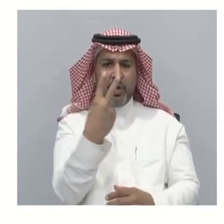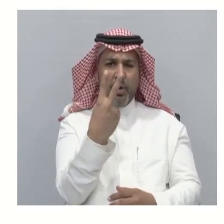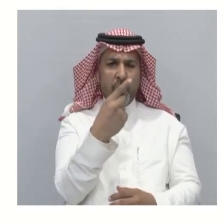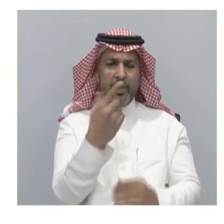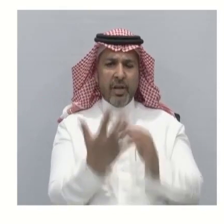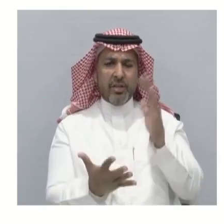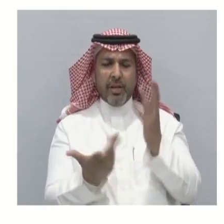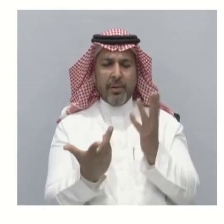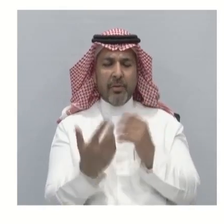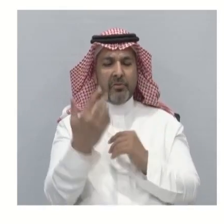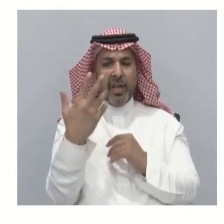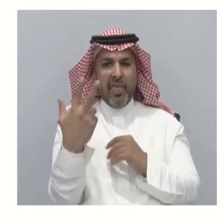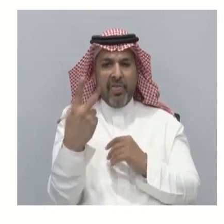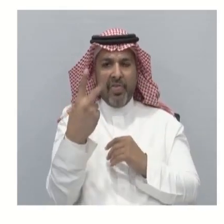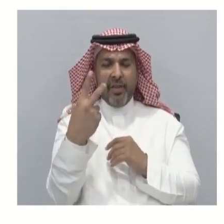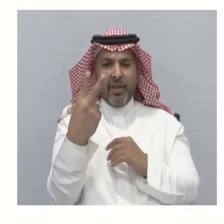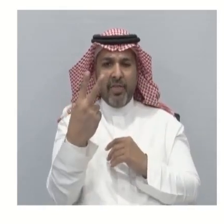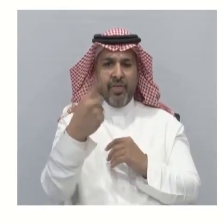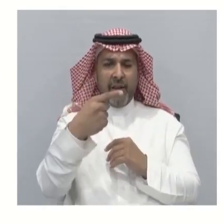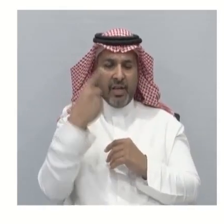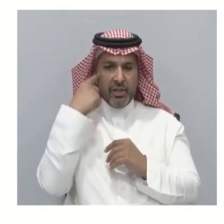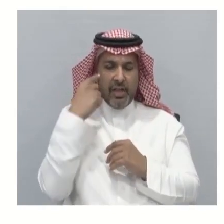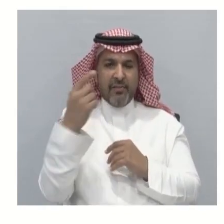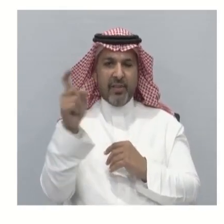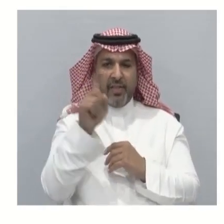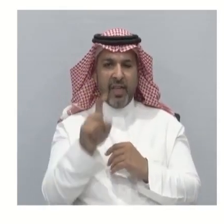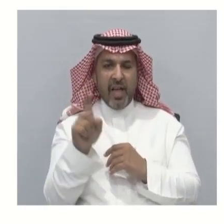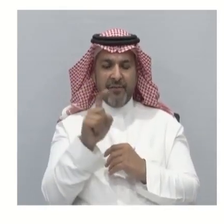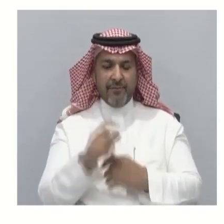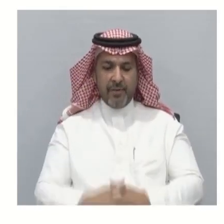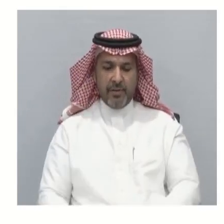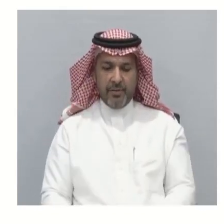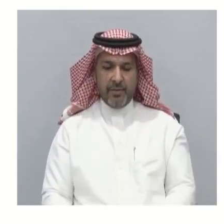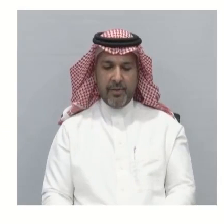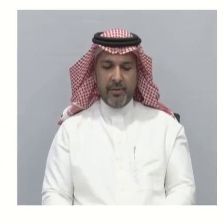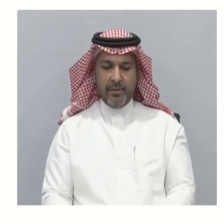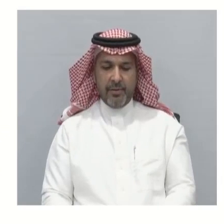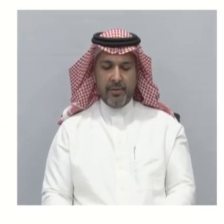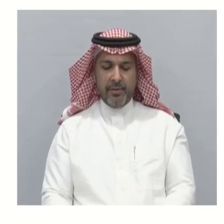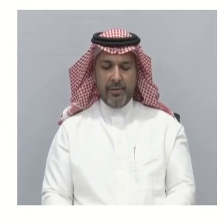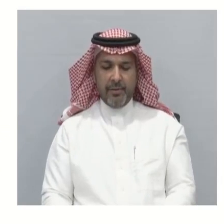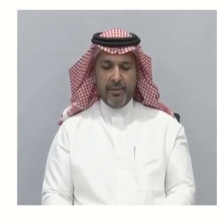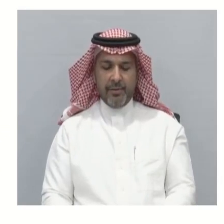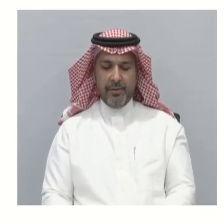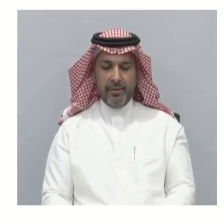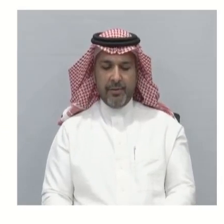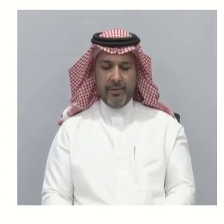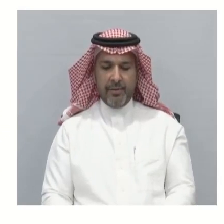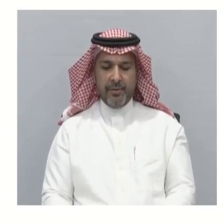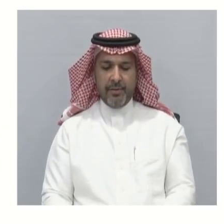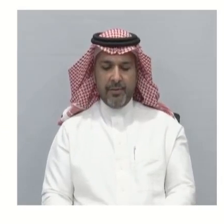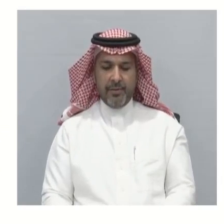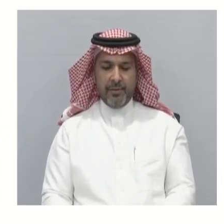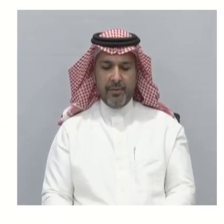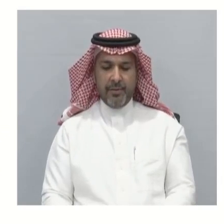12 ممتاز ايهما ايهما اكبر 12 ام خ الاكبر 12 وبالتالي قياس الزاويه بي اف دي